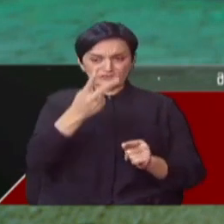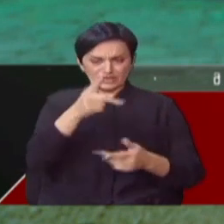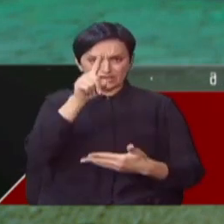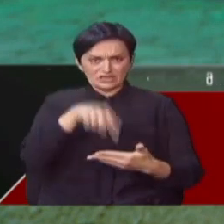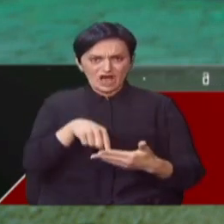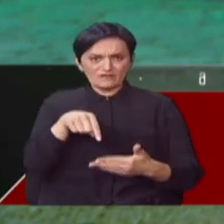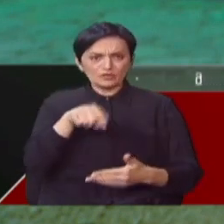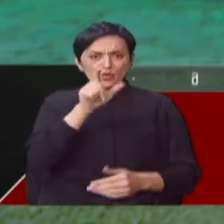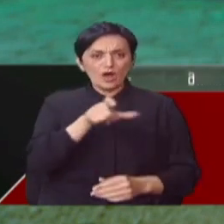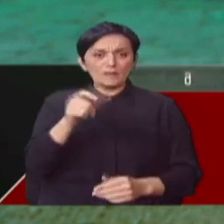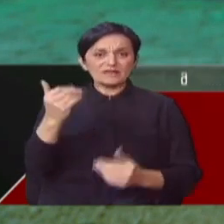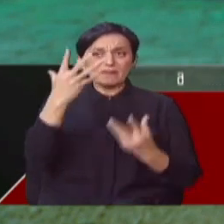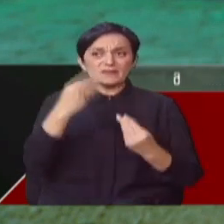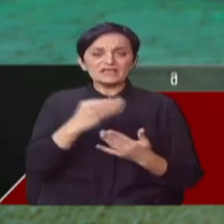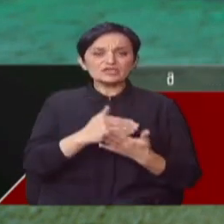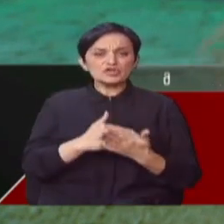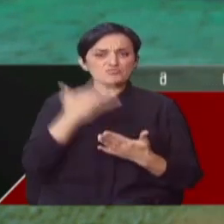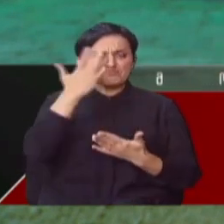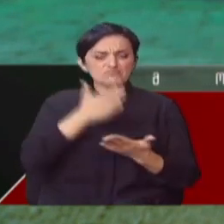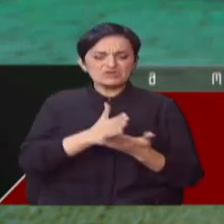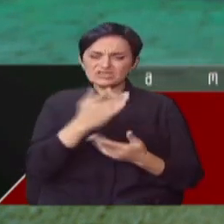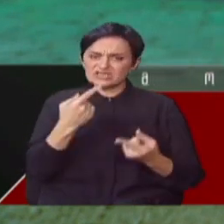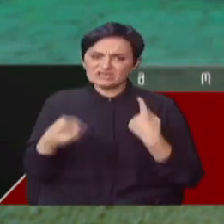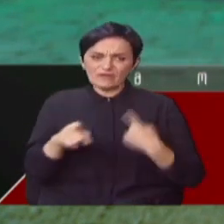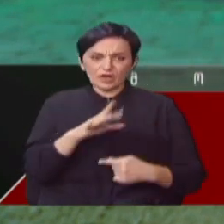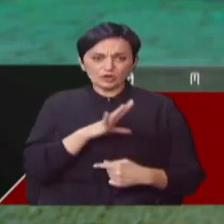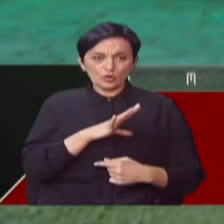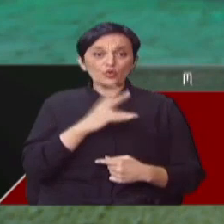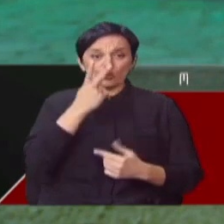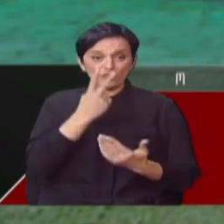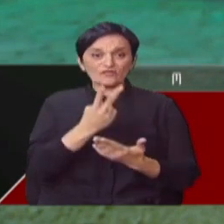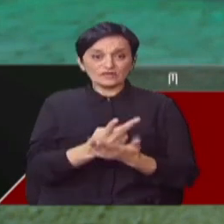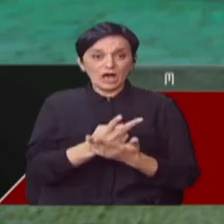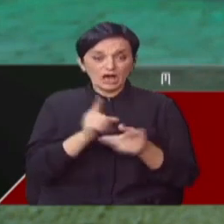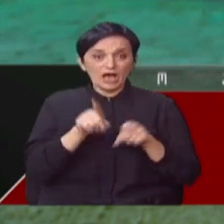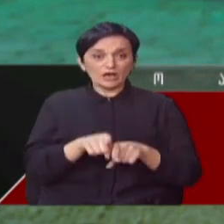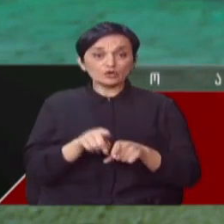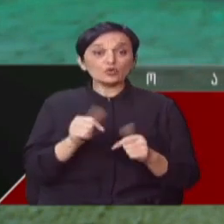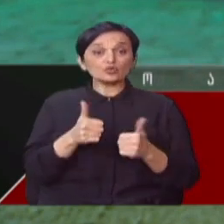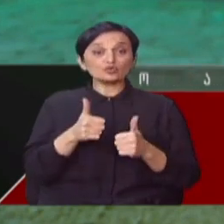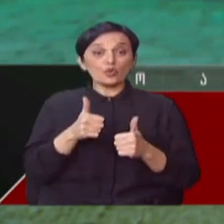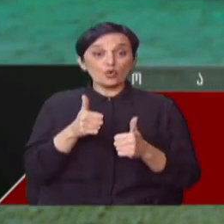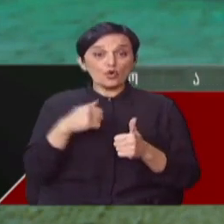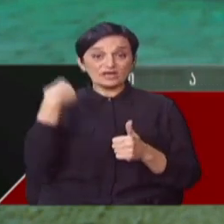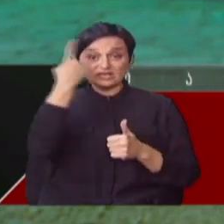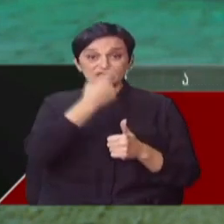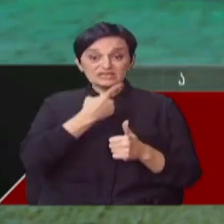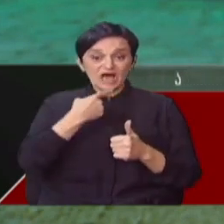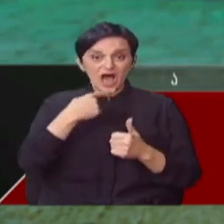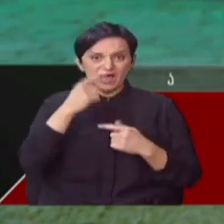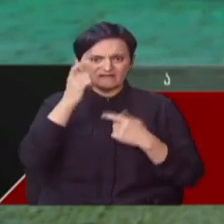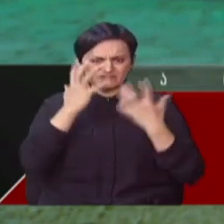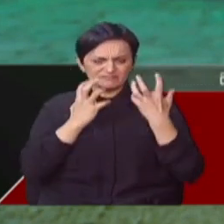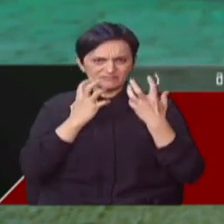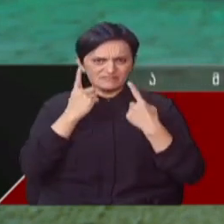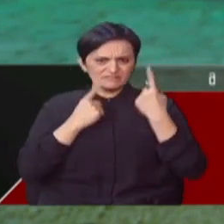ამ ადამიანების დღის წესრიგი და მიზანი სრულიად სხვა იყო. Და ისიც ნახეთ, როგორ ჩა მოსტიროდა სახე